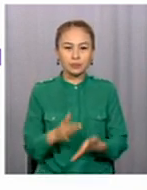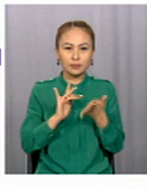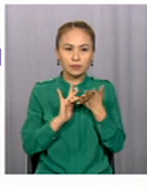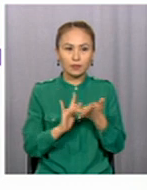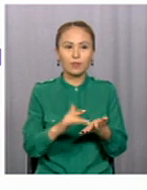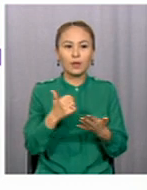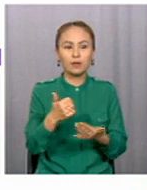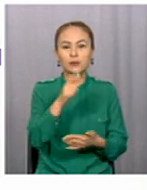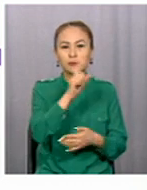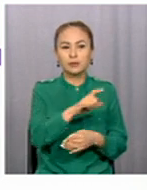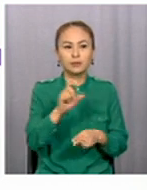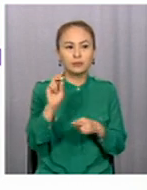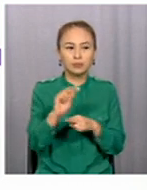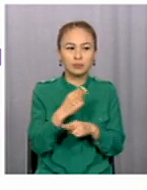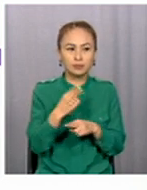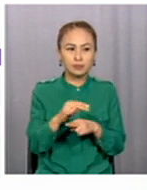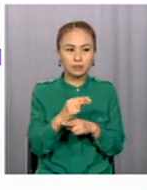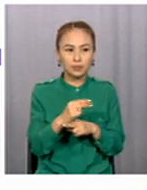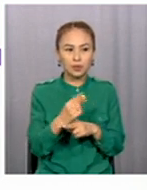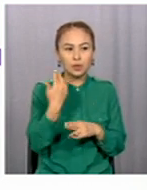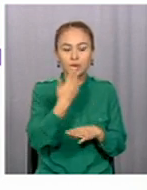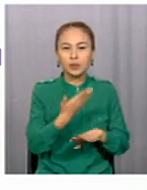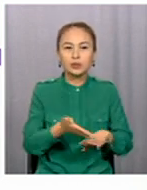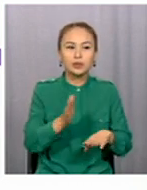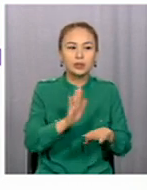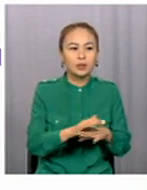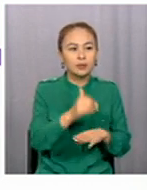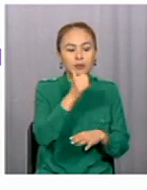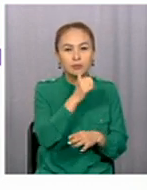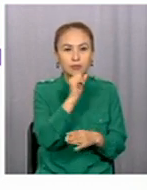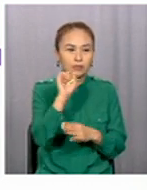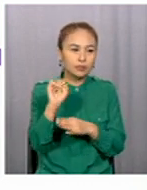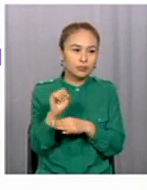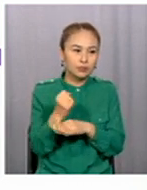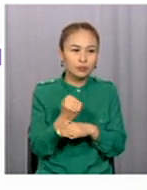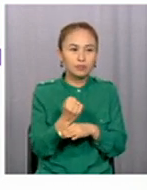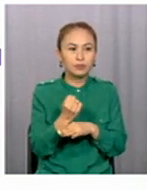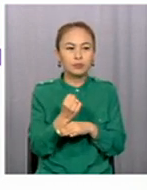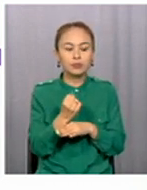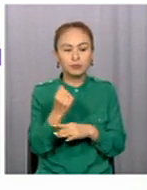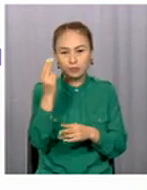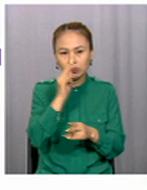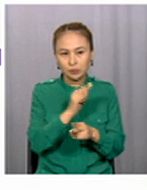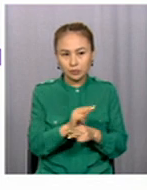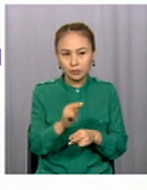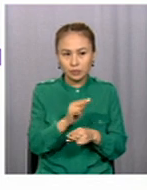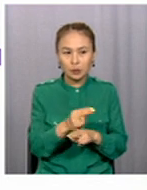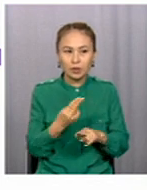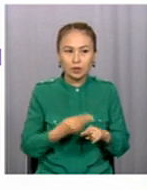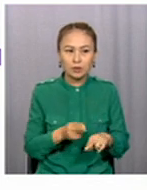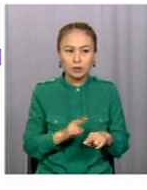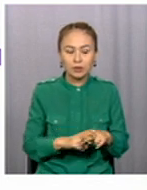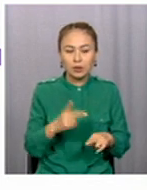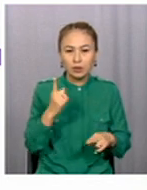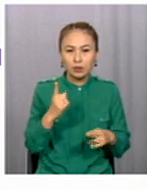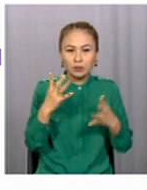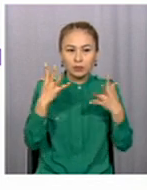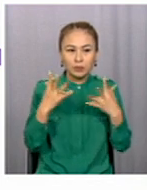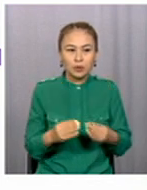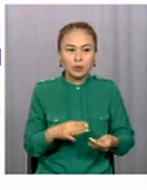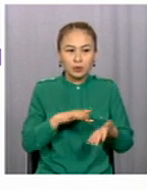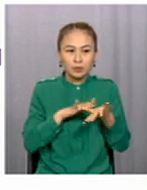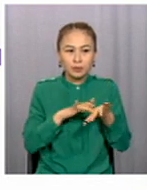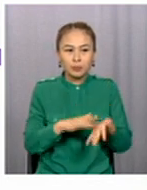адамды жақсы әдетке баулыйды. Ол қиындықтарды жеңуге үйретеді, сондықтан